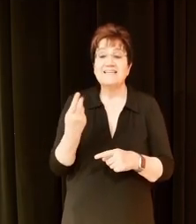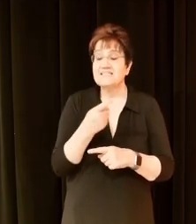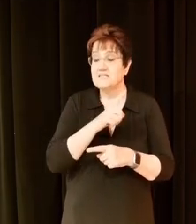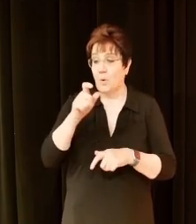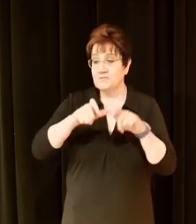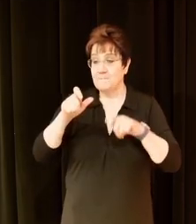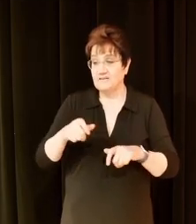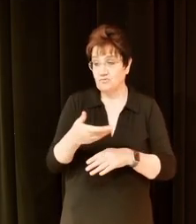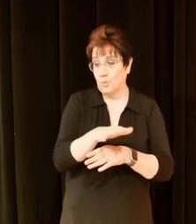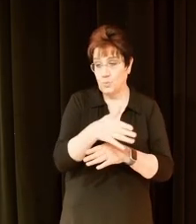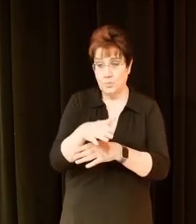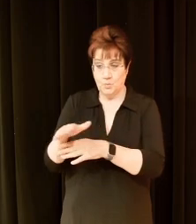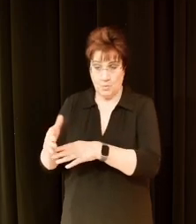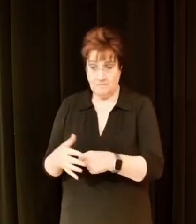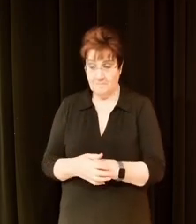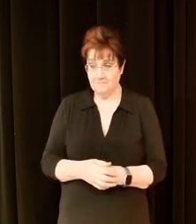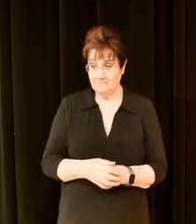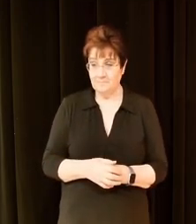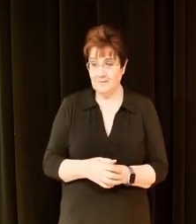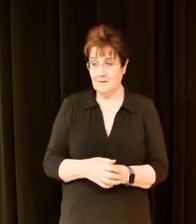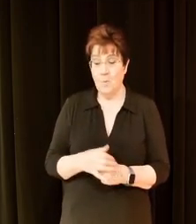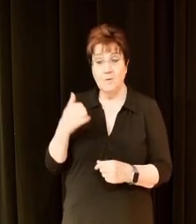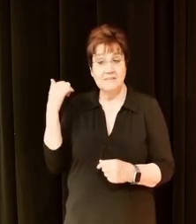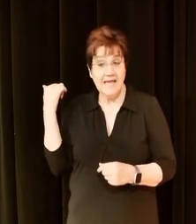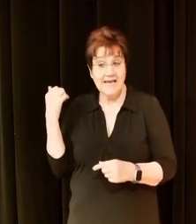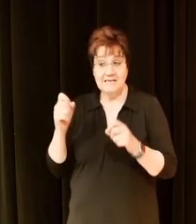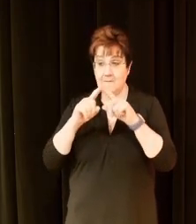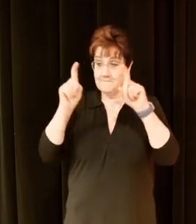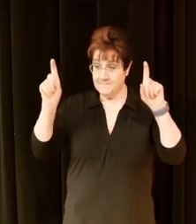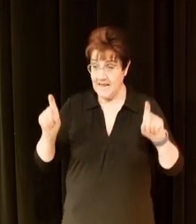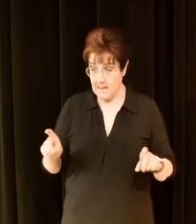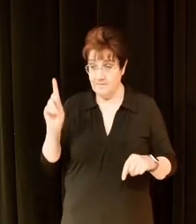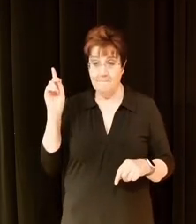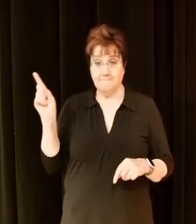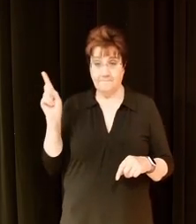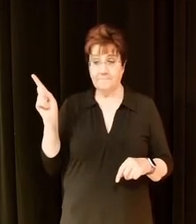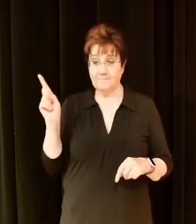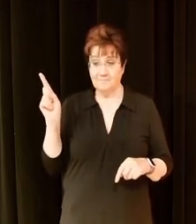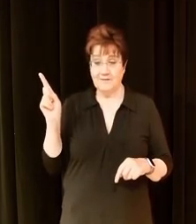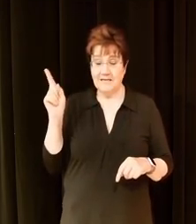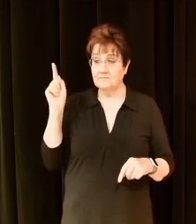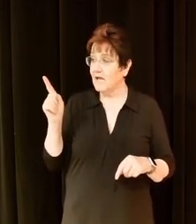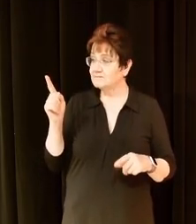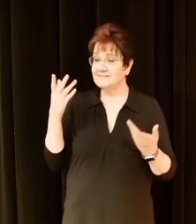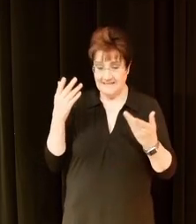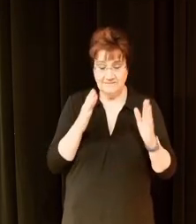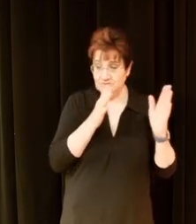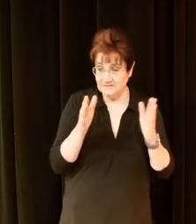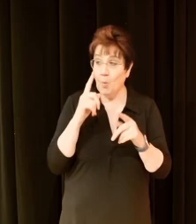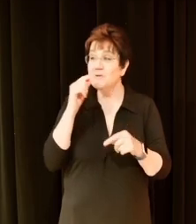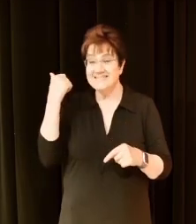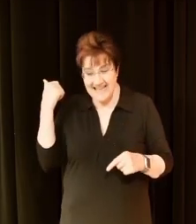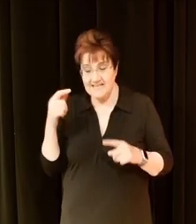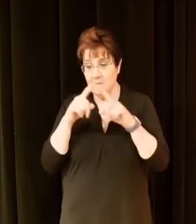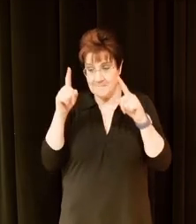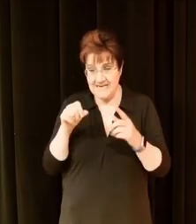gestorben. Und dieses Bild sozusagen, dieser Geschichte hat er in einen ganzen Zyklus gebracht und das ist eben die Mitte sozusagen,